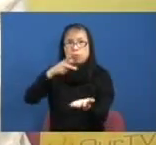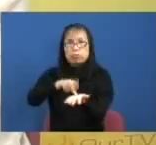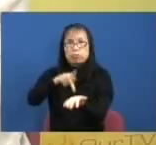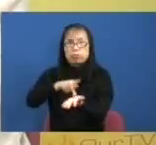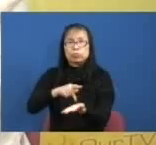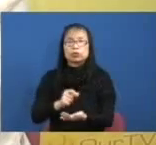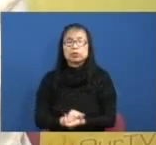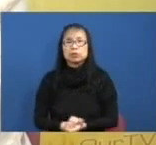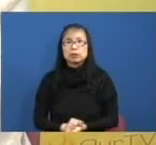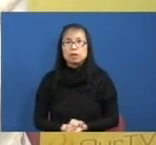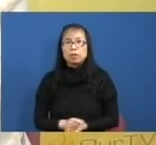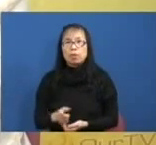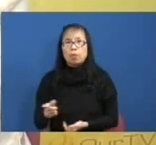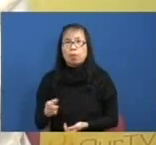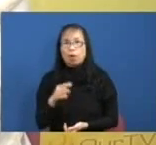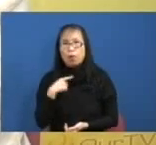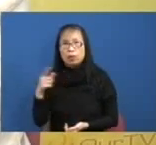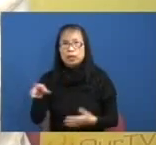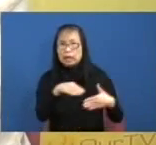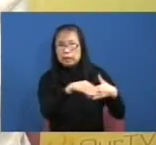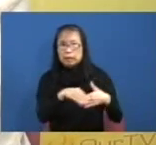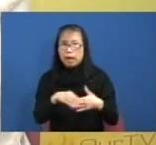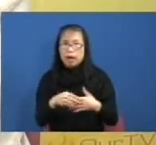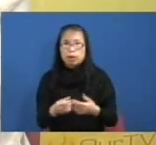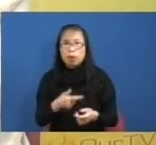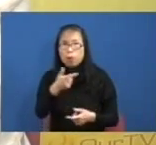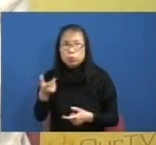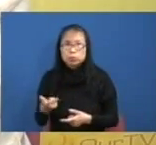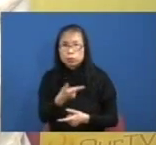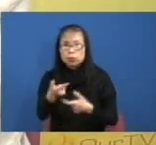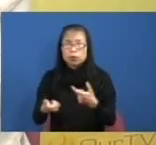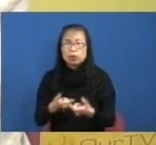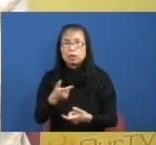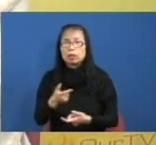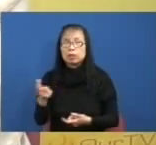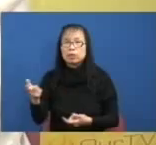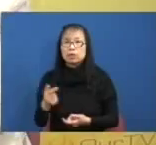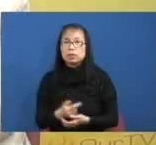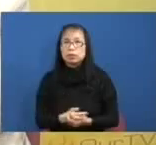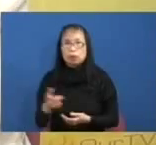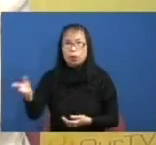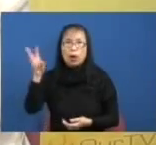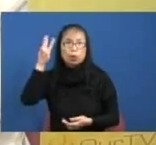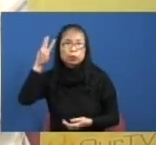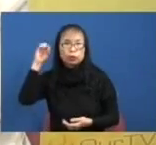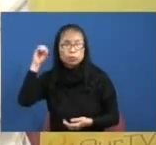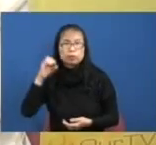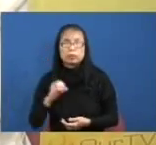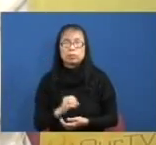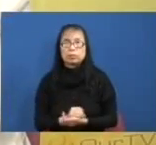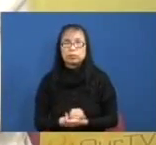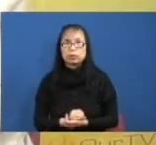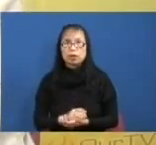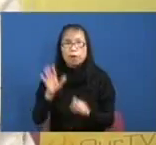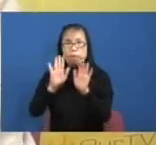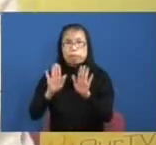冇辦法㗎。 係啊，即係其實都帶旺咗個區域㗎，即係變咗，即係我哋喺譬如我喺將軍澳區內咁，即係都